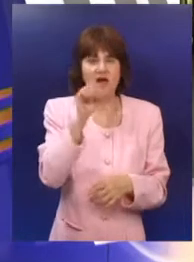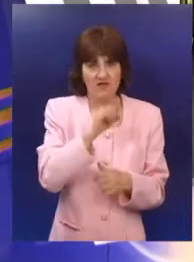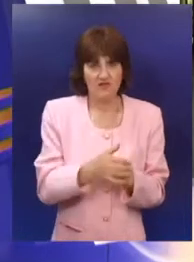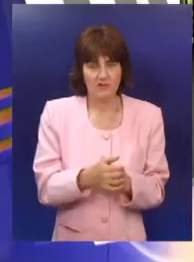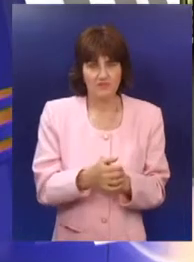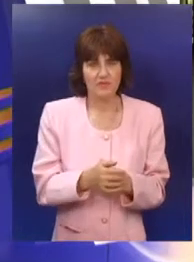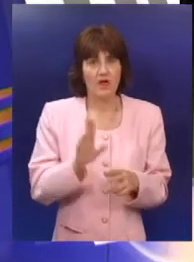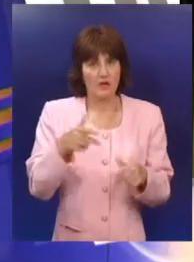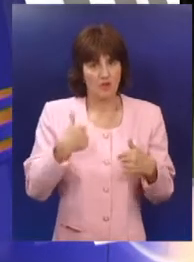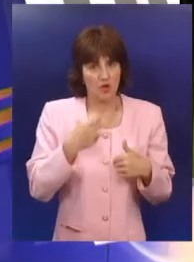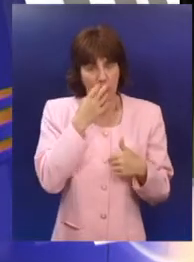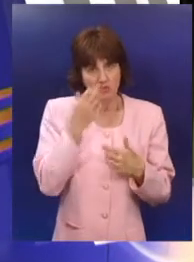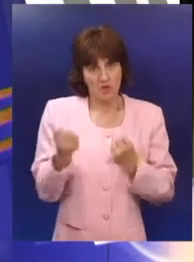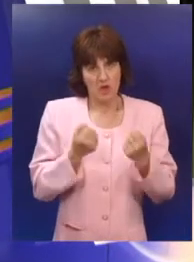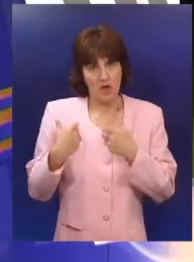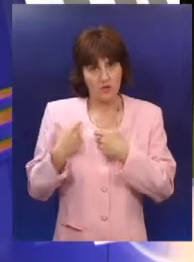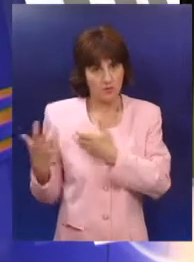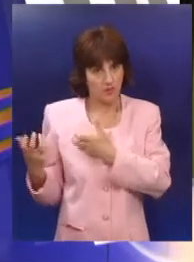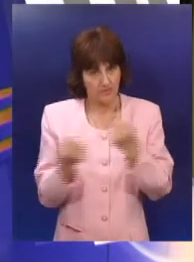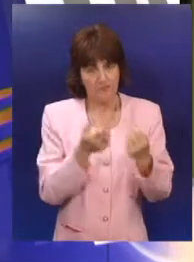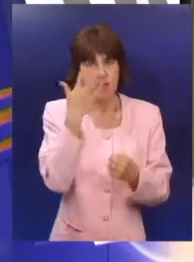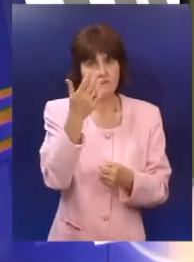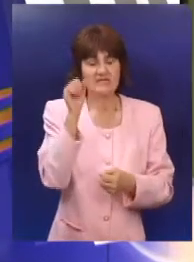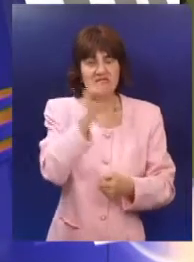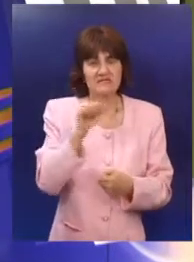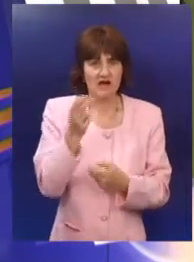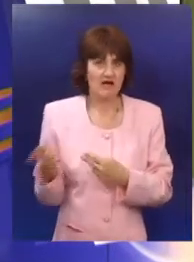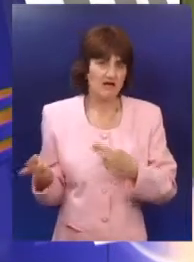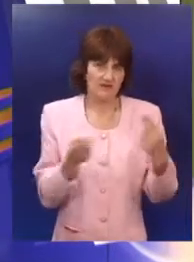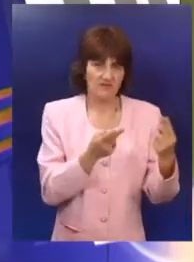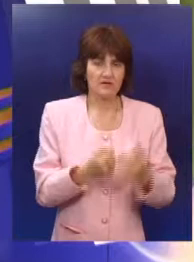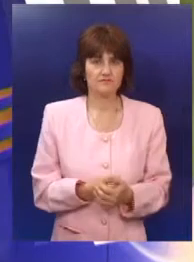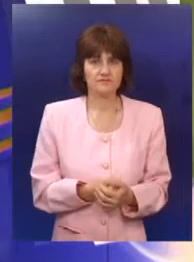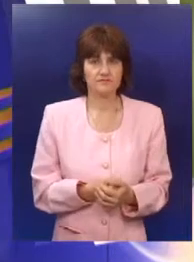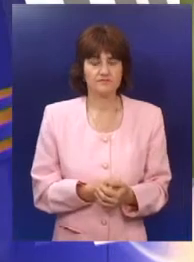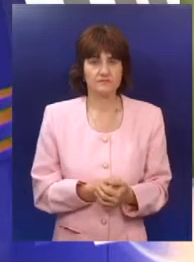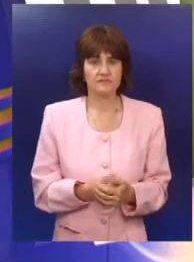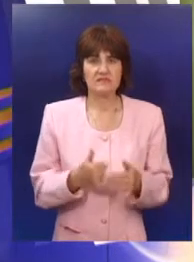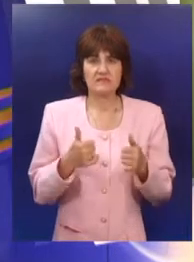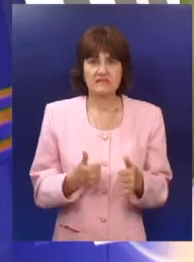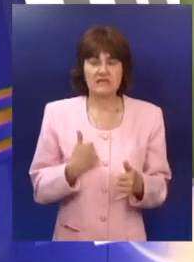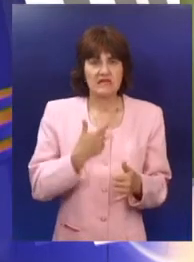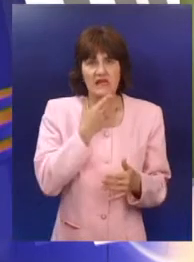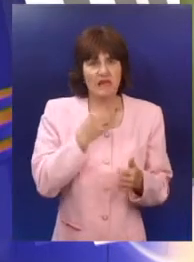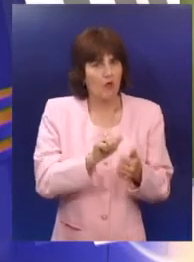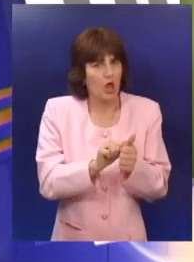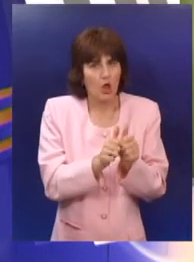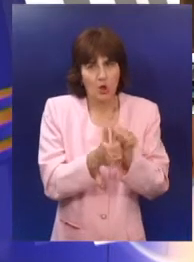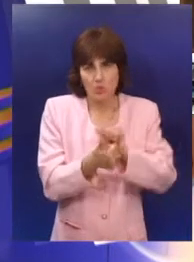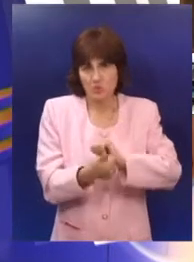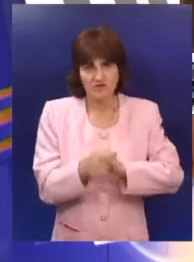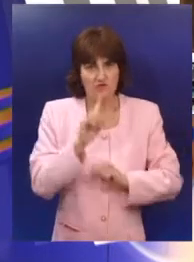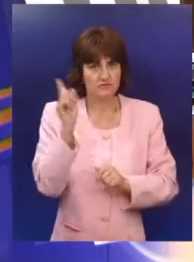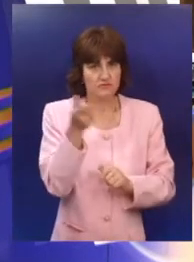automobila košta 40 evra. S tim da postoje i popusti za transport automobila. Za sada nemamo neke velike